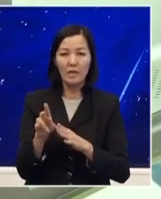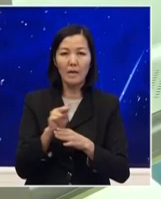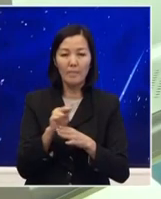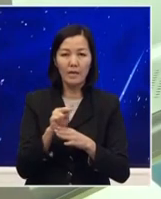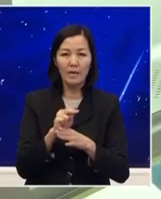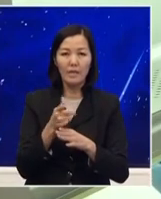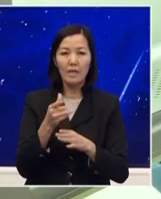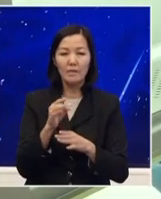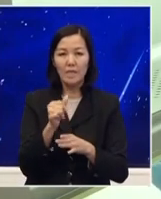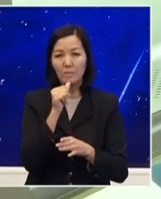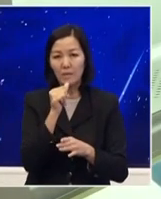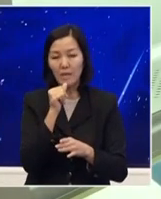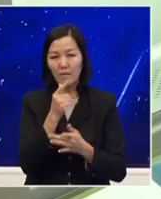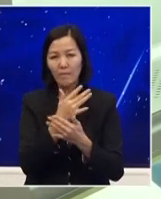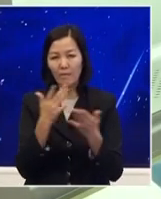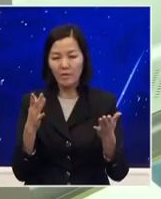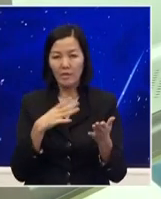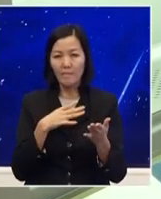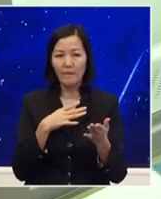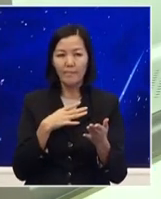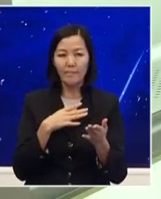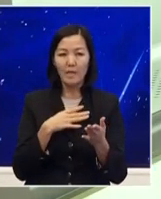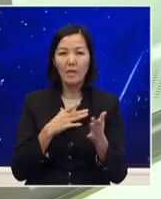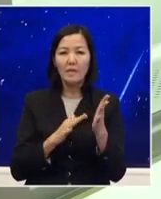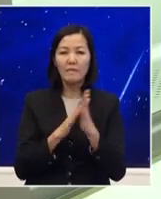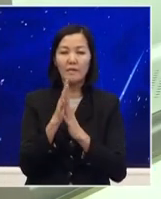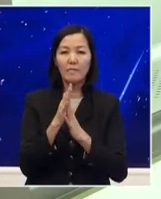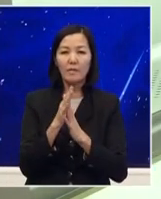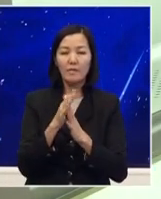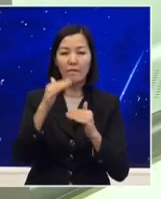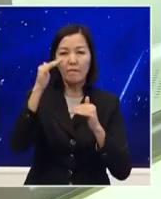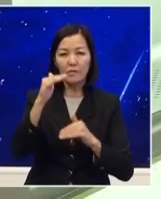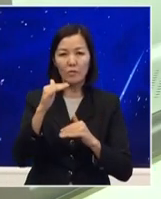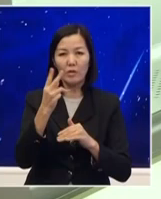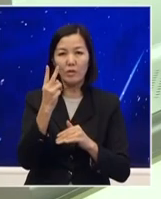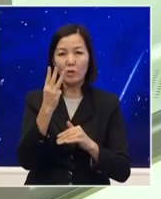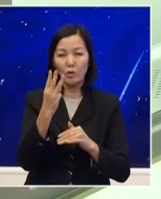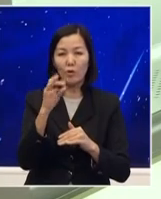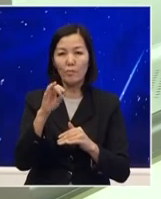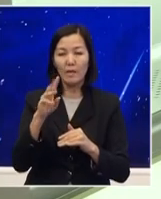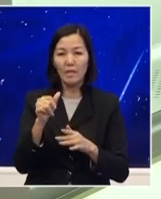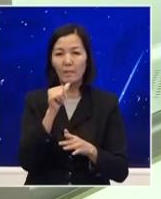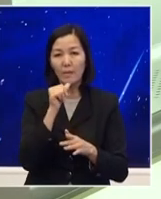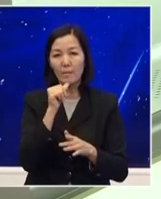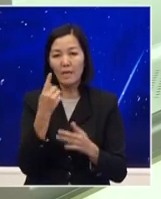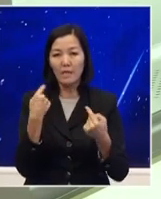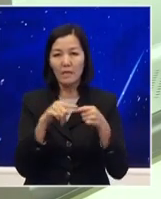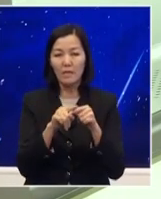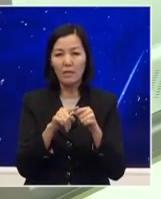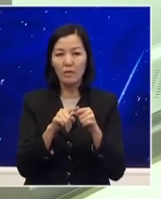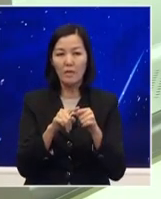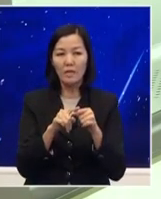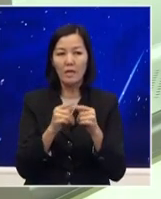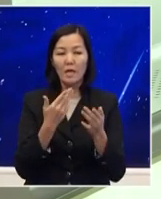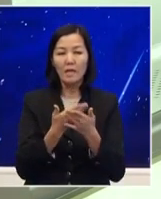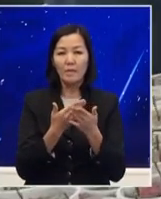гидрогелем с питательными веществами. А чтобы сформировать деревья с невысокой кроной, высотой не более 3 метров, применяется технология сдавливания почек